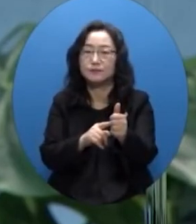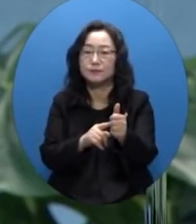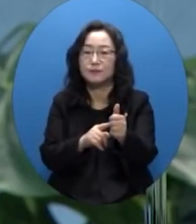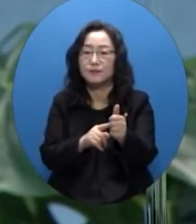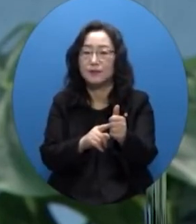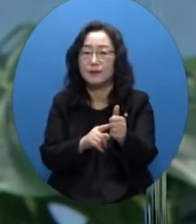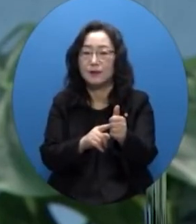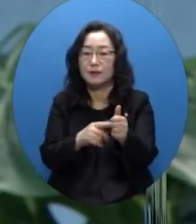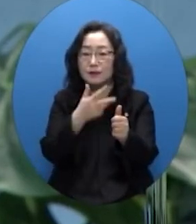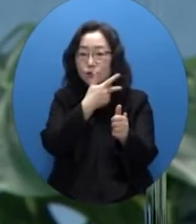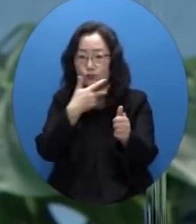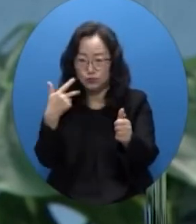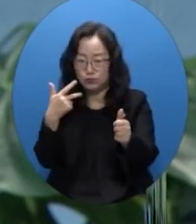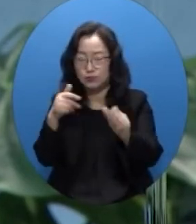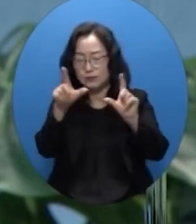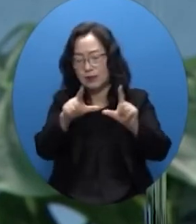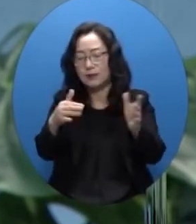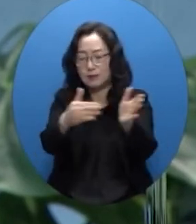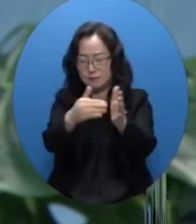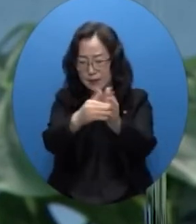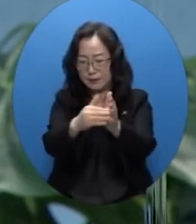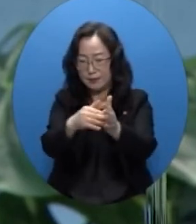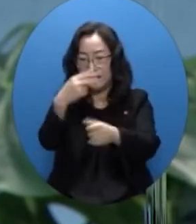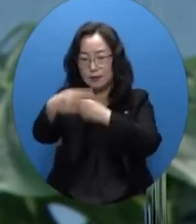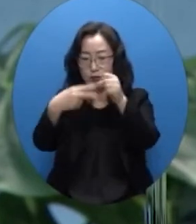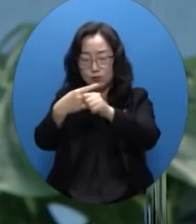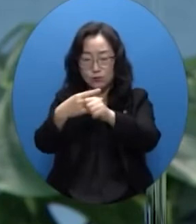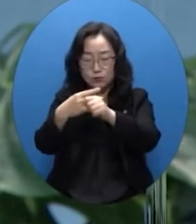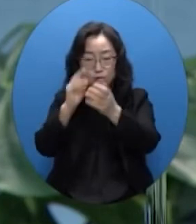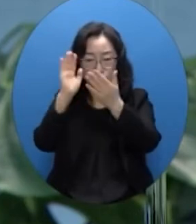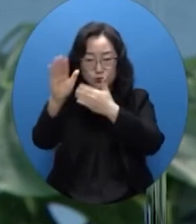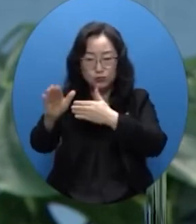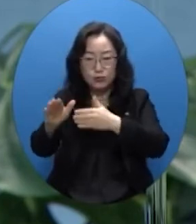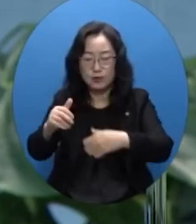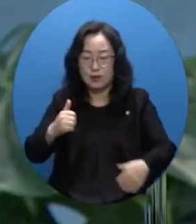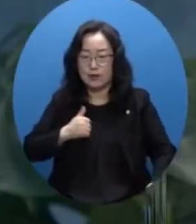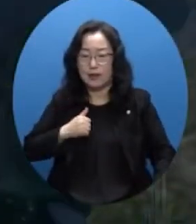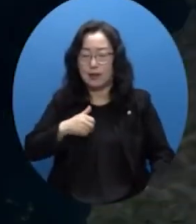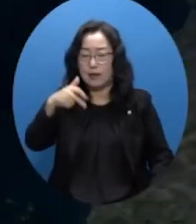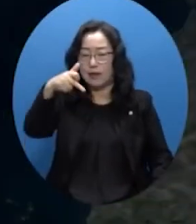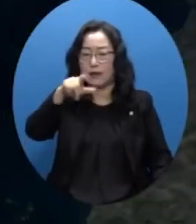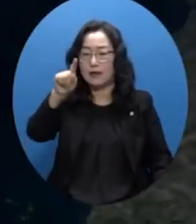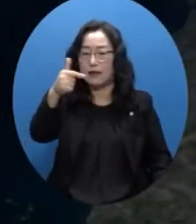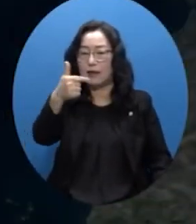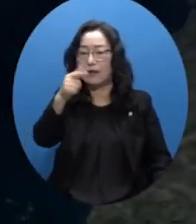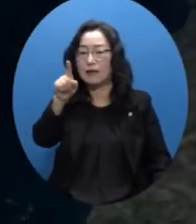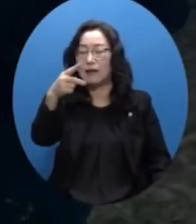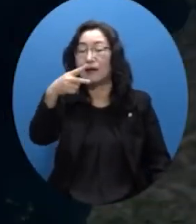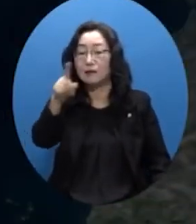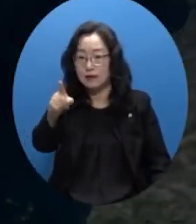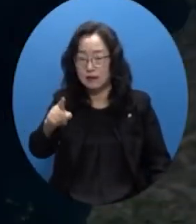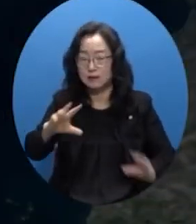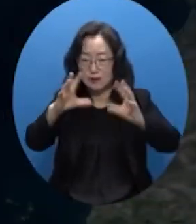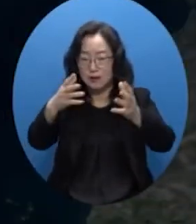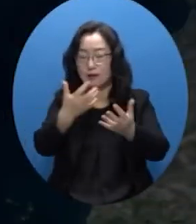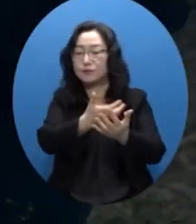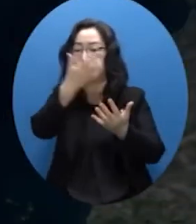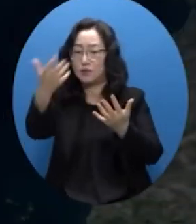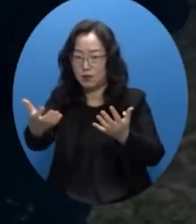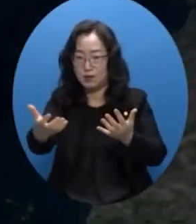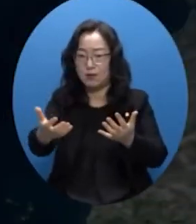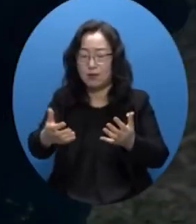아 4 에서 삶을 정리하고 e1 이따가 캐나다로 온 필요로 이주하게 갑니다 것에 가서 안정된 삶을